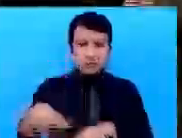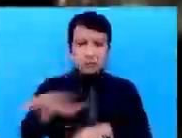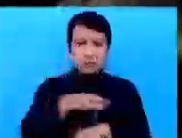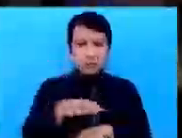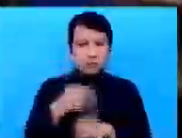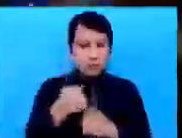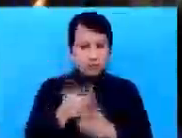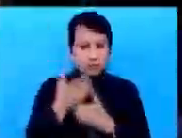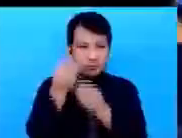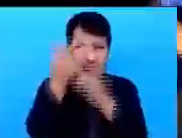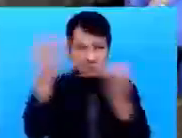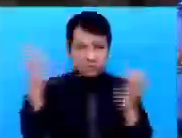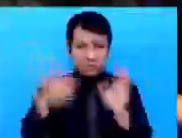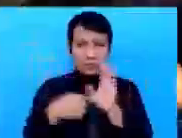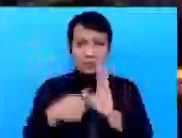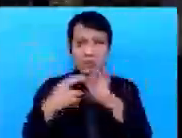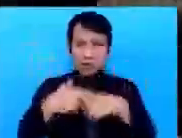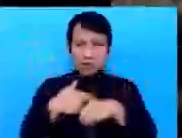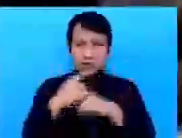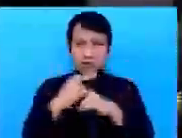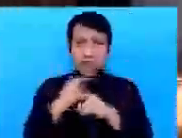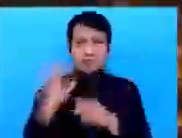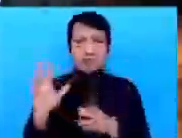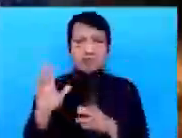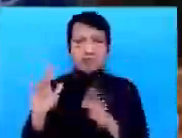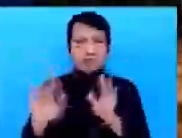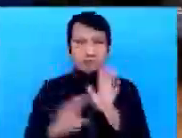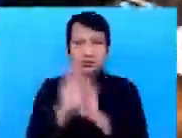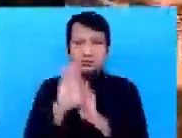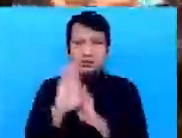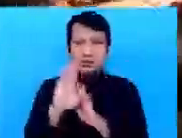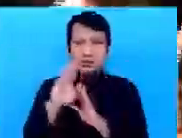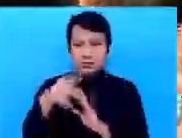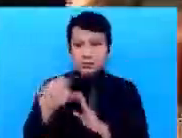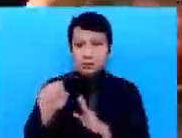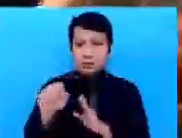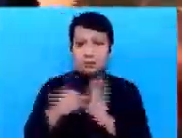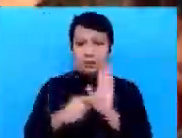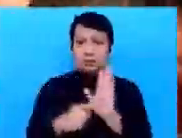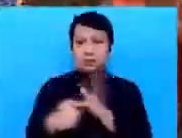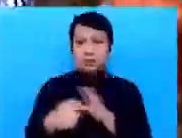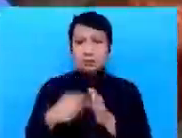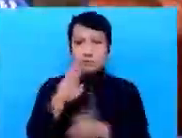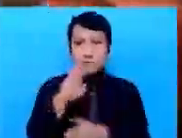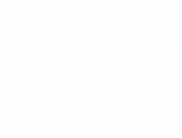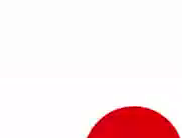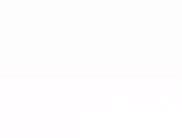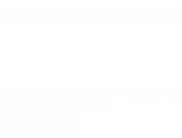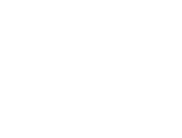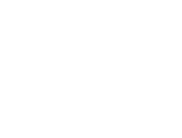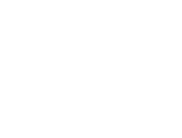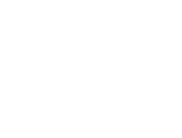niya para sa renovation nito ang dinarayo ring post office at clock tower sa Washington, D.C.